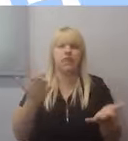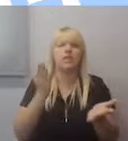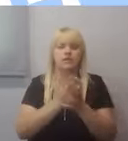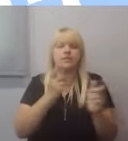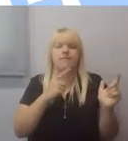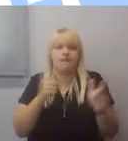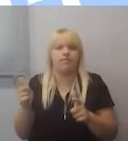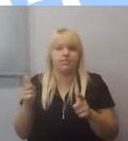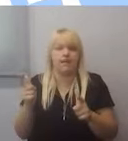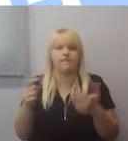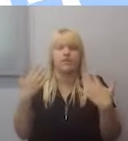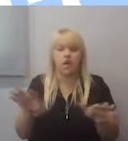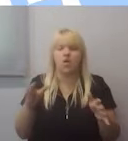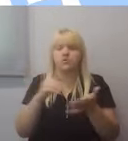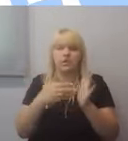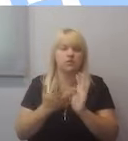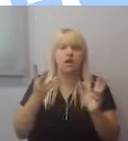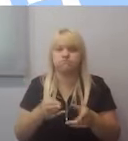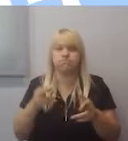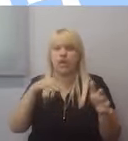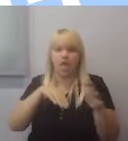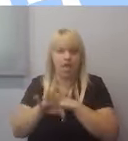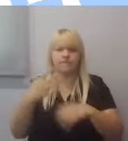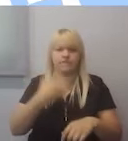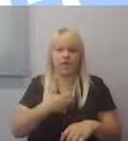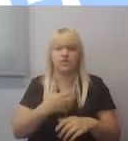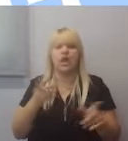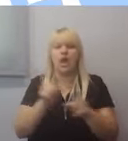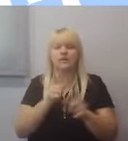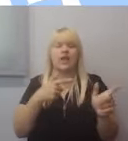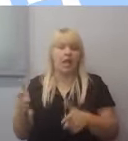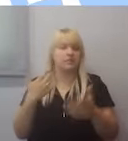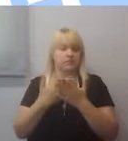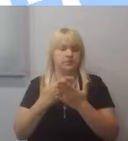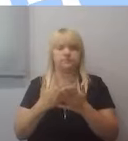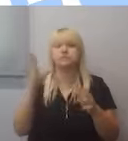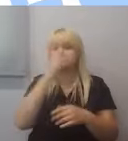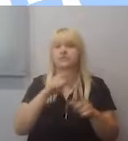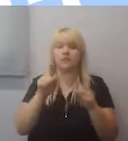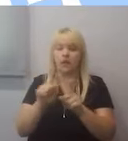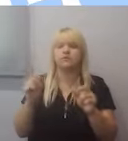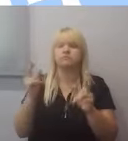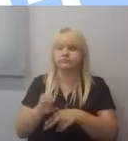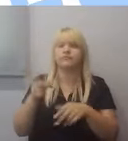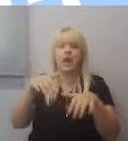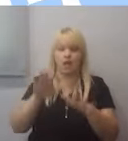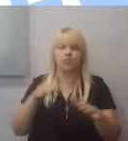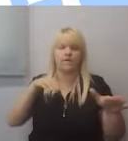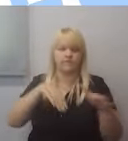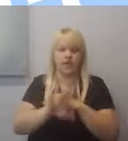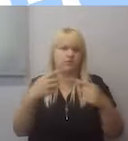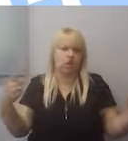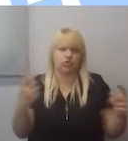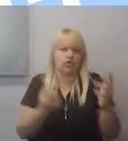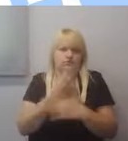kad ir jāevakuējas jo lai arī cik mēs gatavi nebūtu varētu būt situācija ka tiktu pieņemt lēmums evakuēties ja dažādu iemeslu dēļ un principā tad